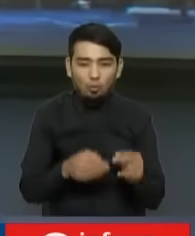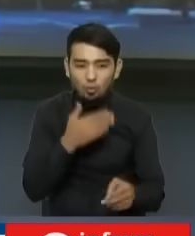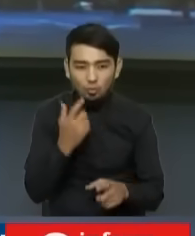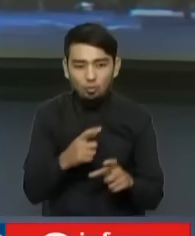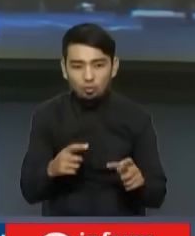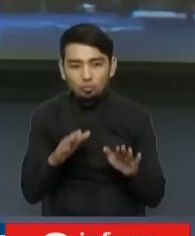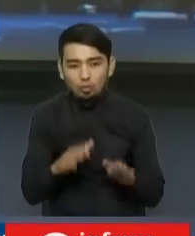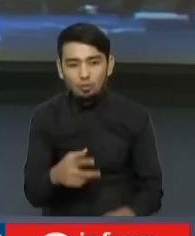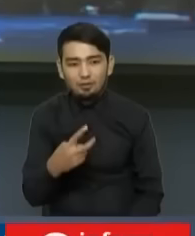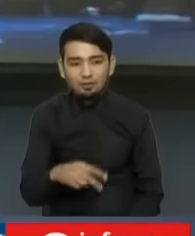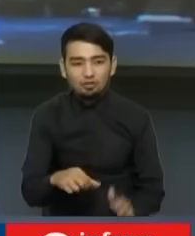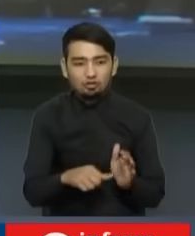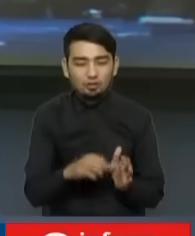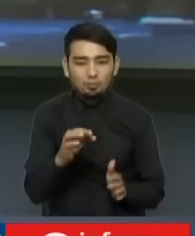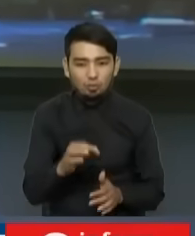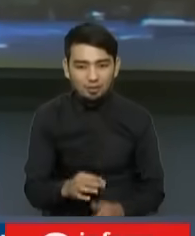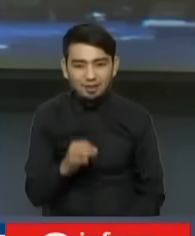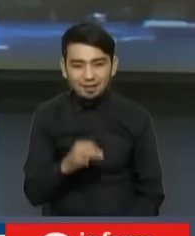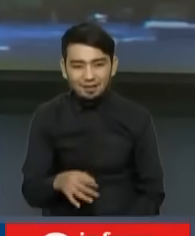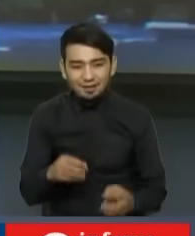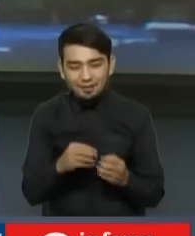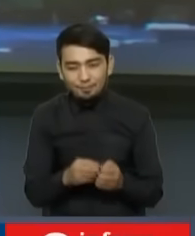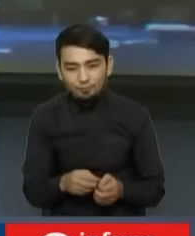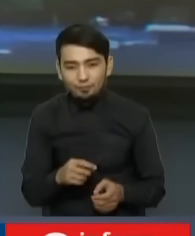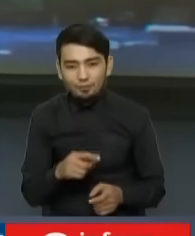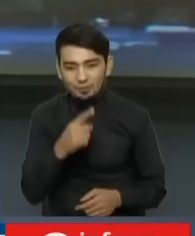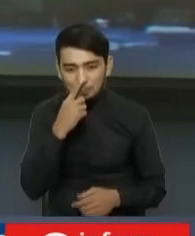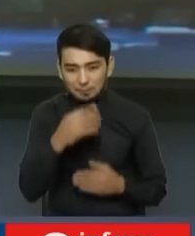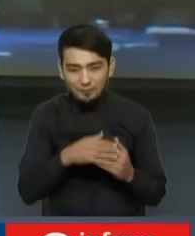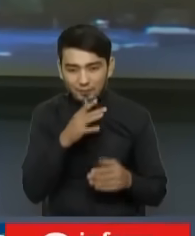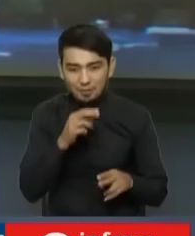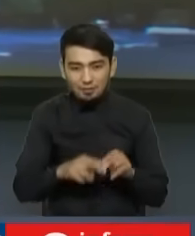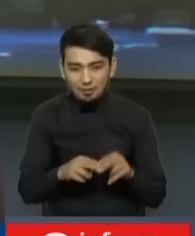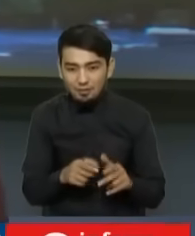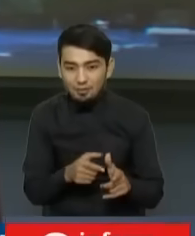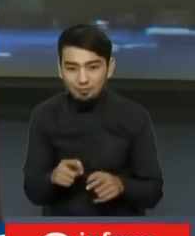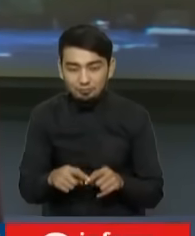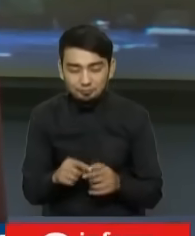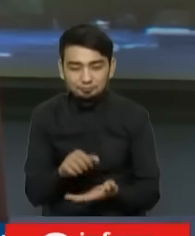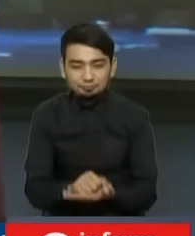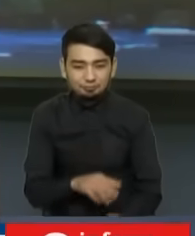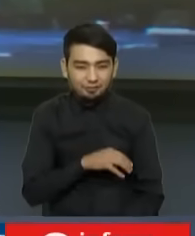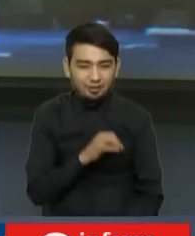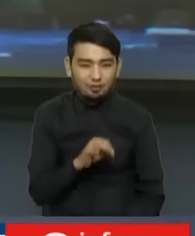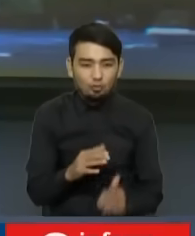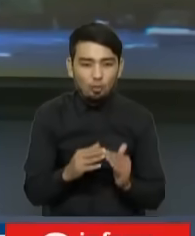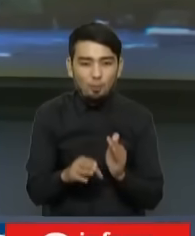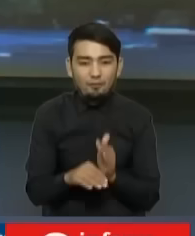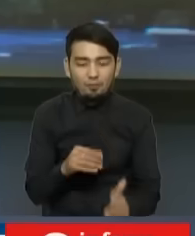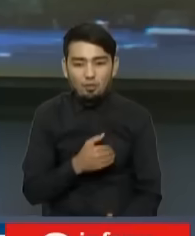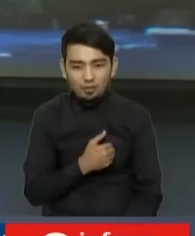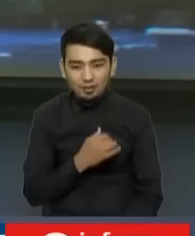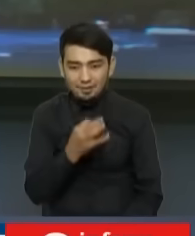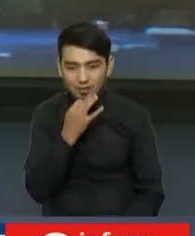тек 26%, оның өзінде құрылыс аяқталуға жақын болған жағдайда ғана қарастырады екен. Сондай ақ үй таңдау кезінде қазақстандықтар